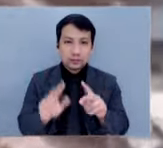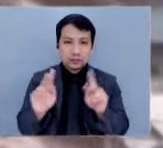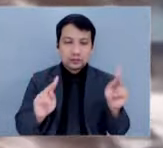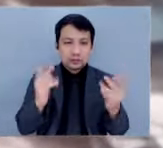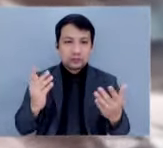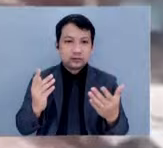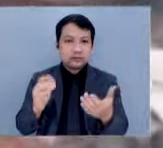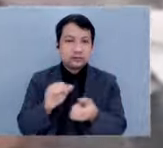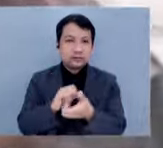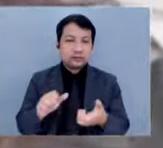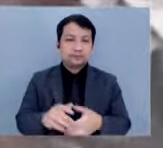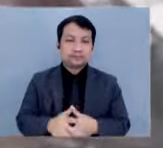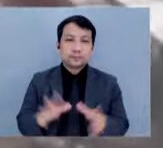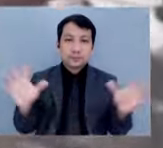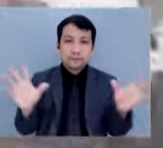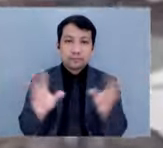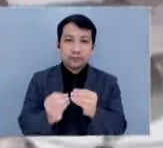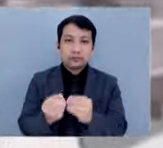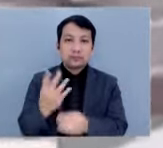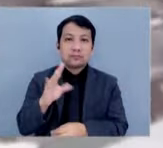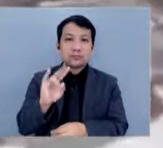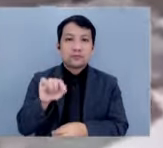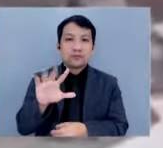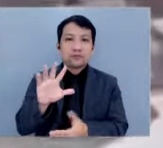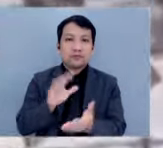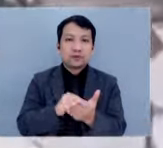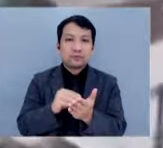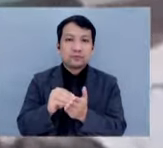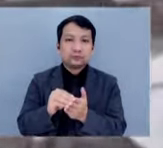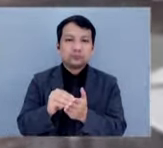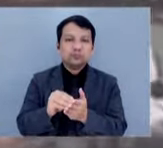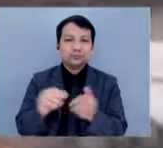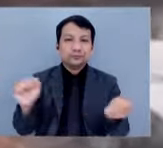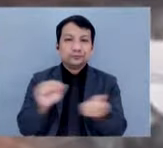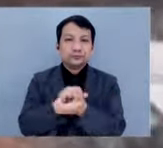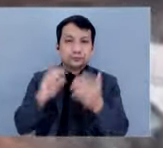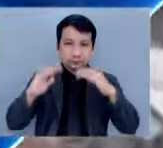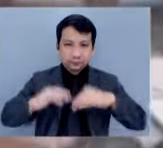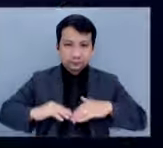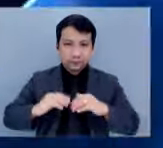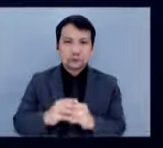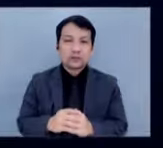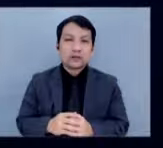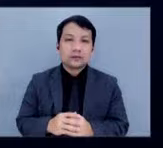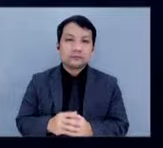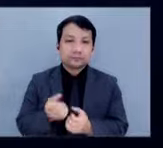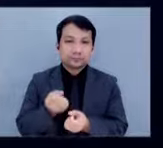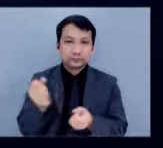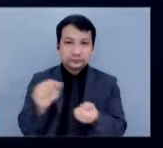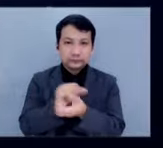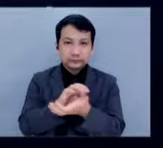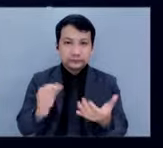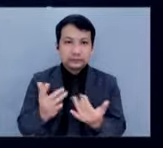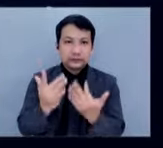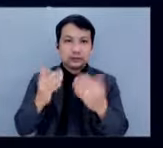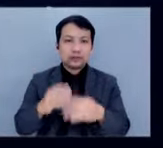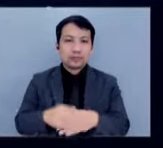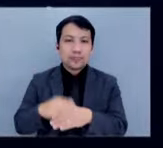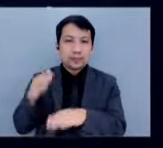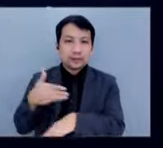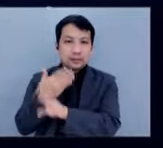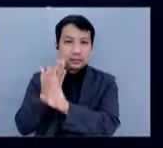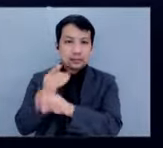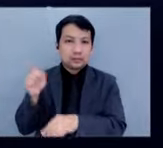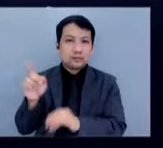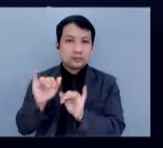apektado. Aabot naman sa 7.5 million pesos ang halaga ng pinsala. Sa Davao City,